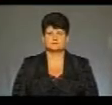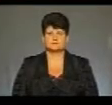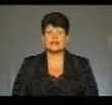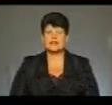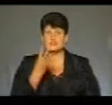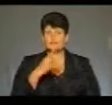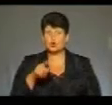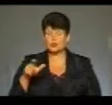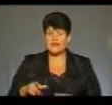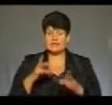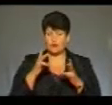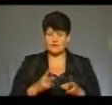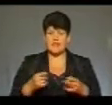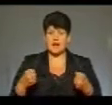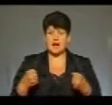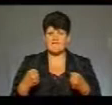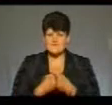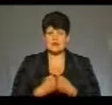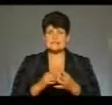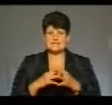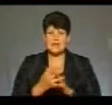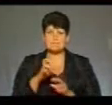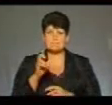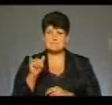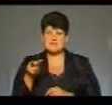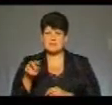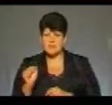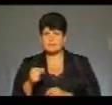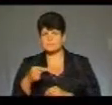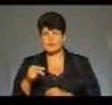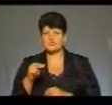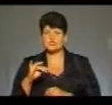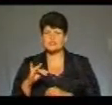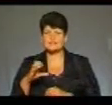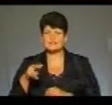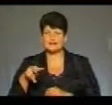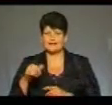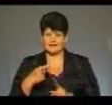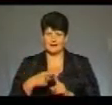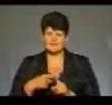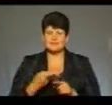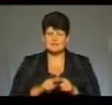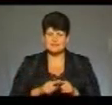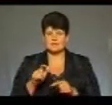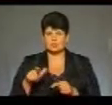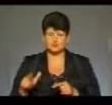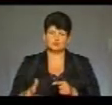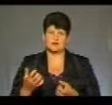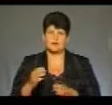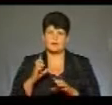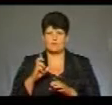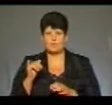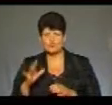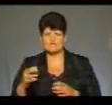Четверо людей травмувалися в аварії на перехресті сіл Біла і Чистилів поблизу Тернополя. Це пасажири і водій мікроавтобуса «Мерседес Віто», який зіткнувся